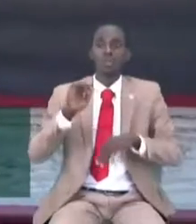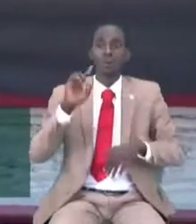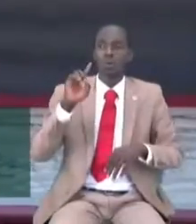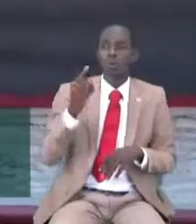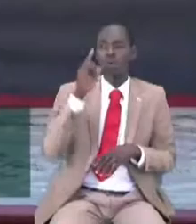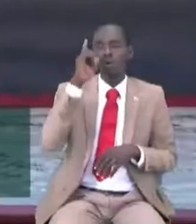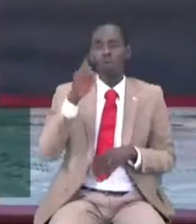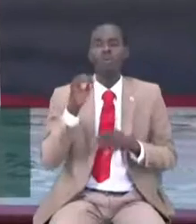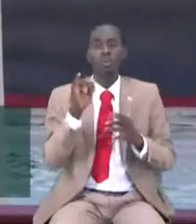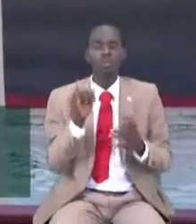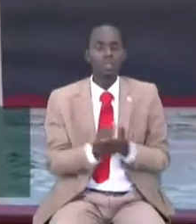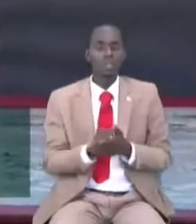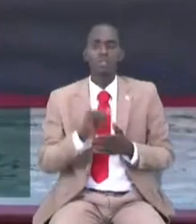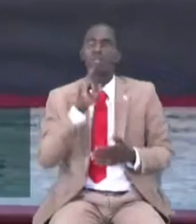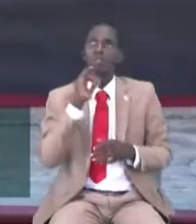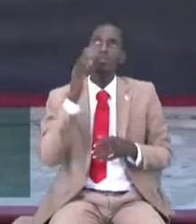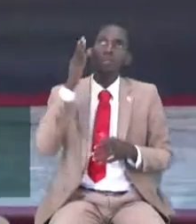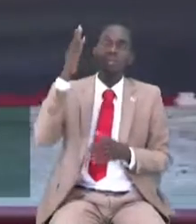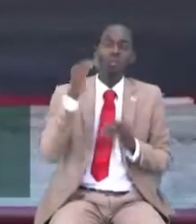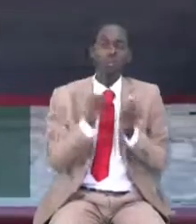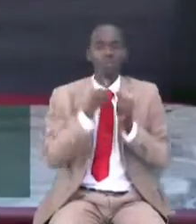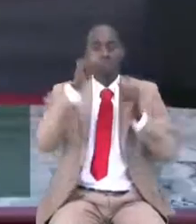ou les empreintes de Christ.